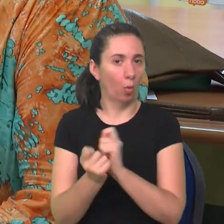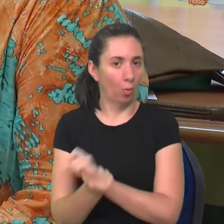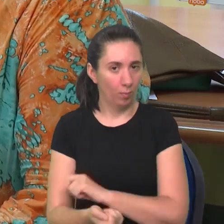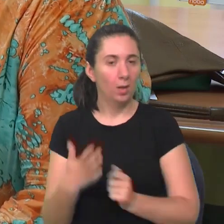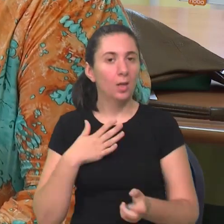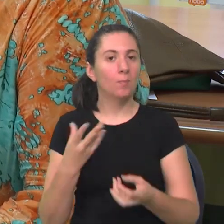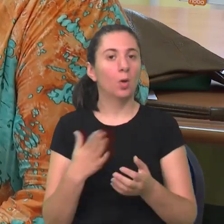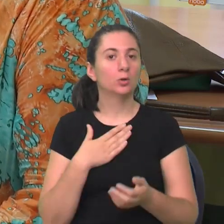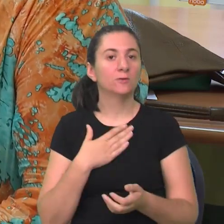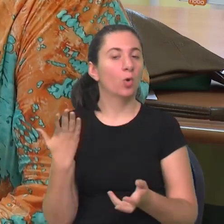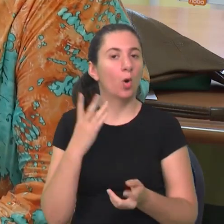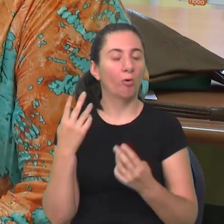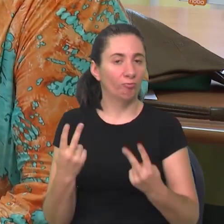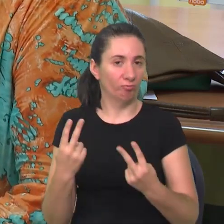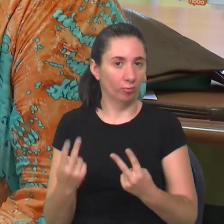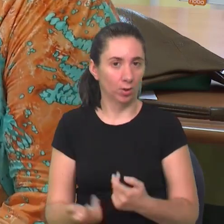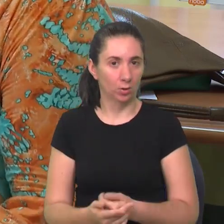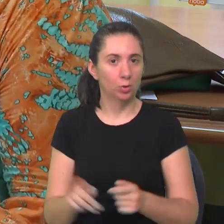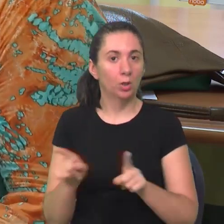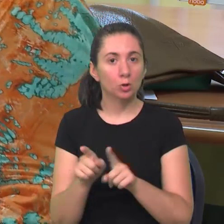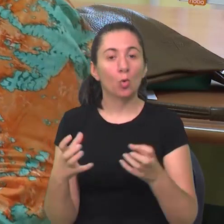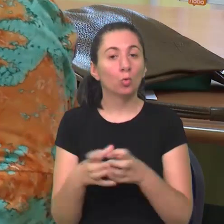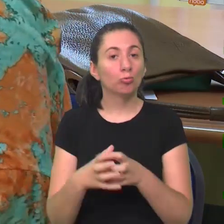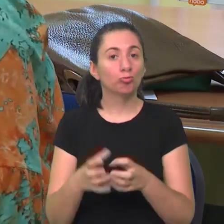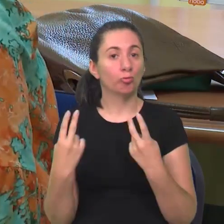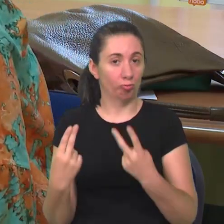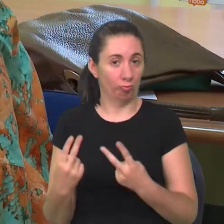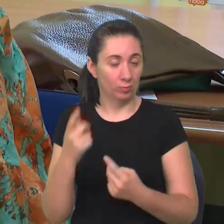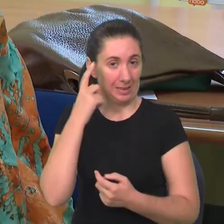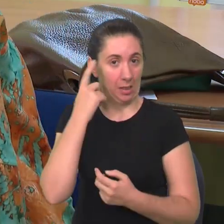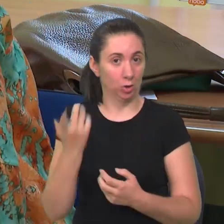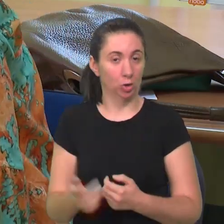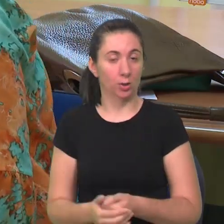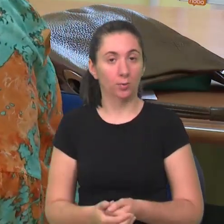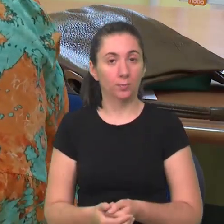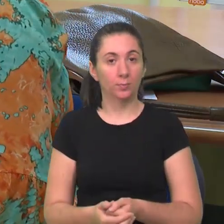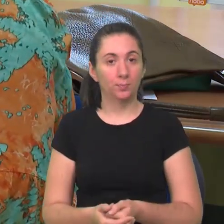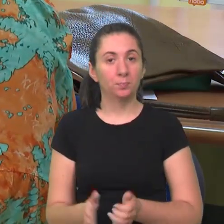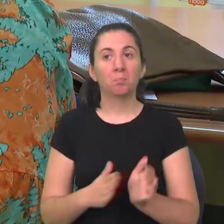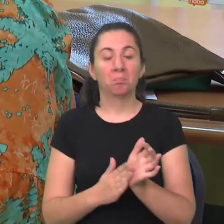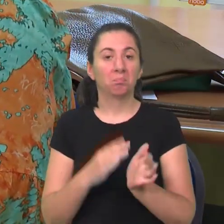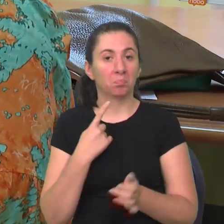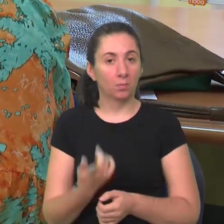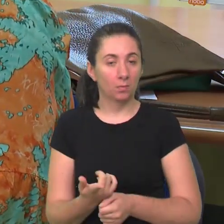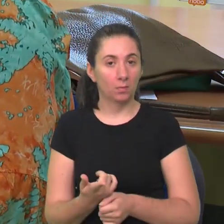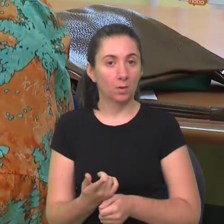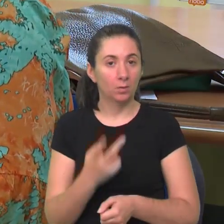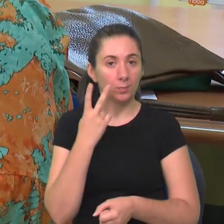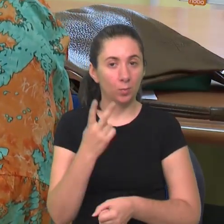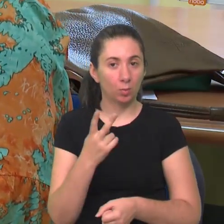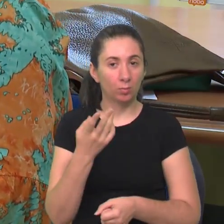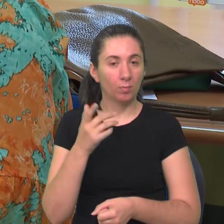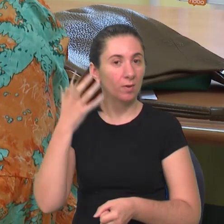da je imao neki svoj značaj, a imao i društveni značaj. Pa recimo, pogledajte